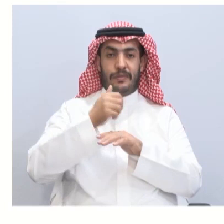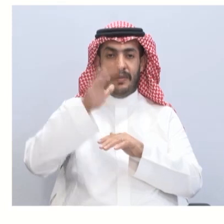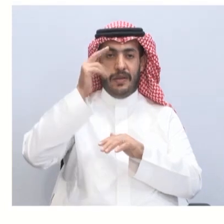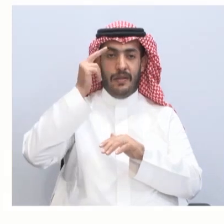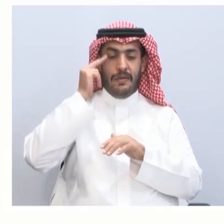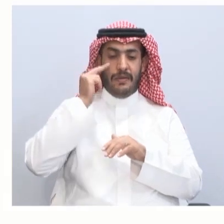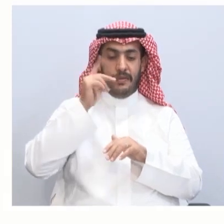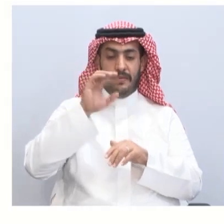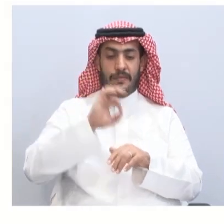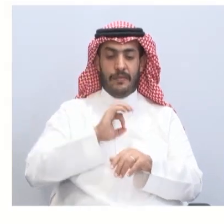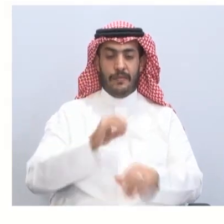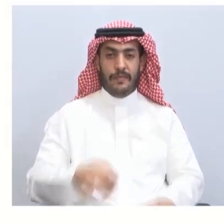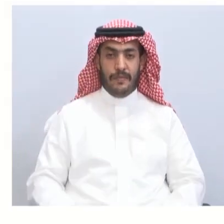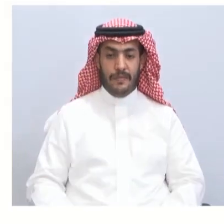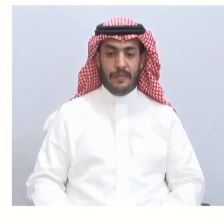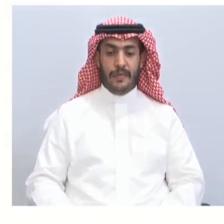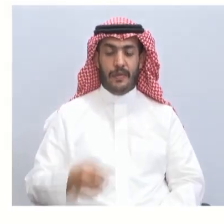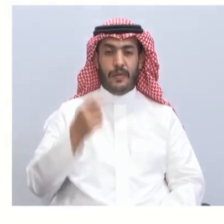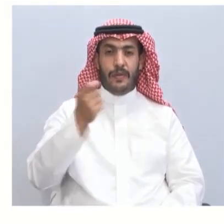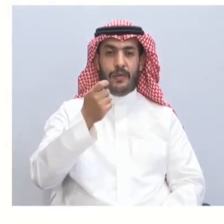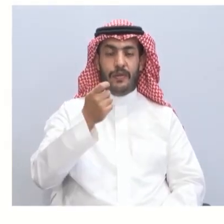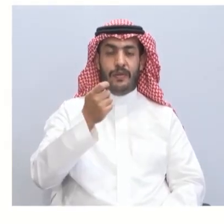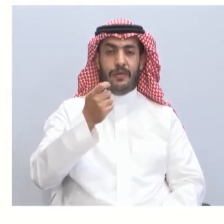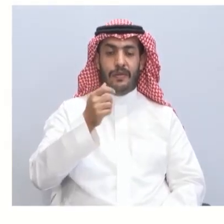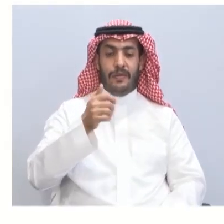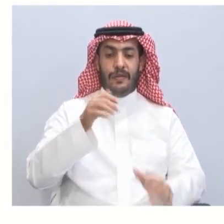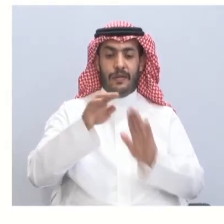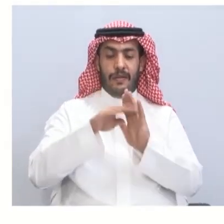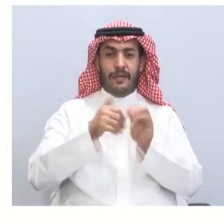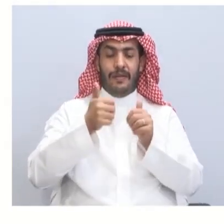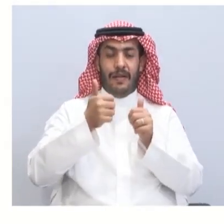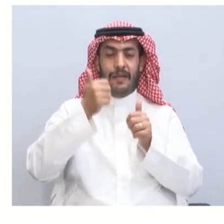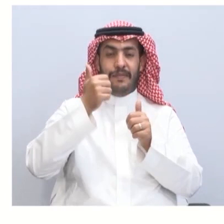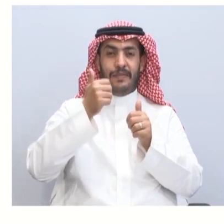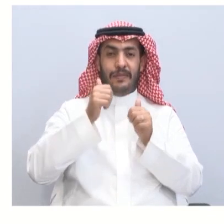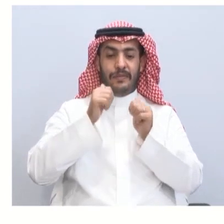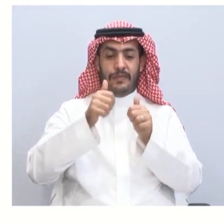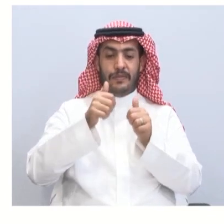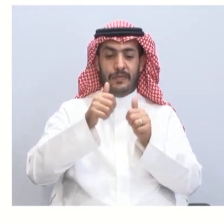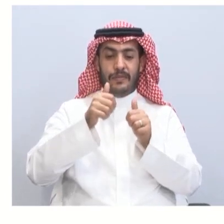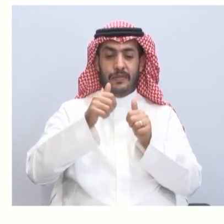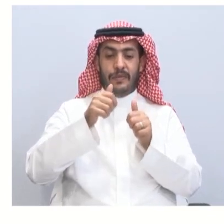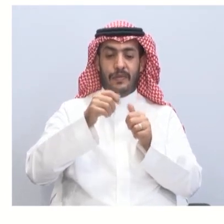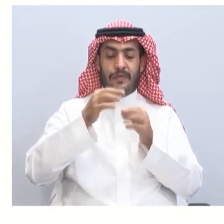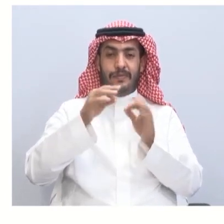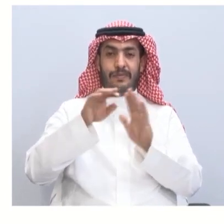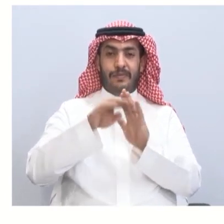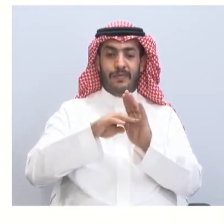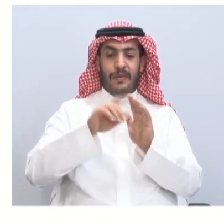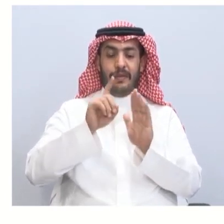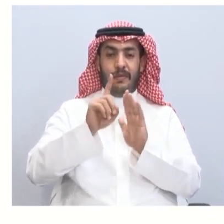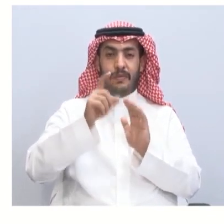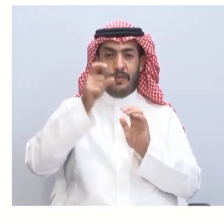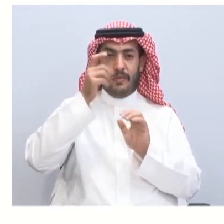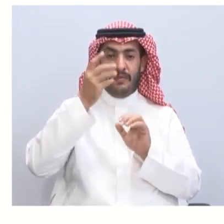الله ممتازين اكتبوا لي ابرز جهود وجهوده رحمه الله عديده ابرز جهود الامام